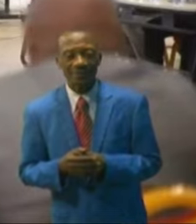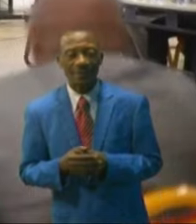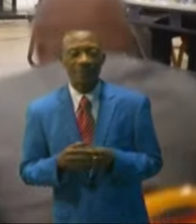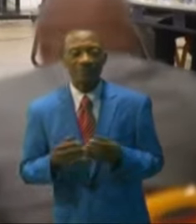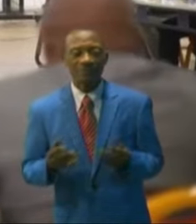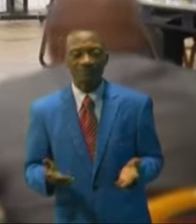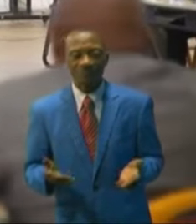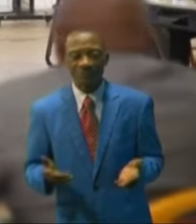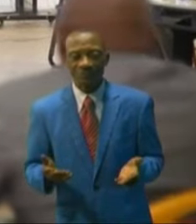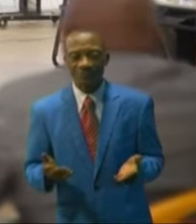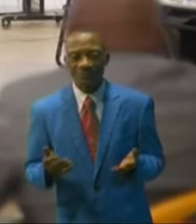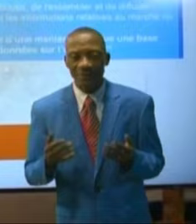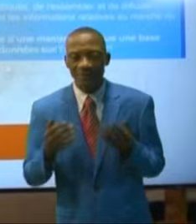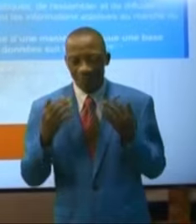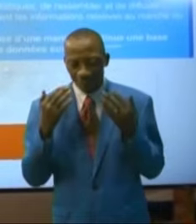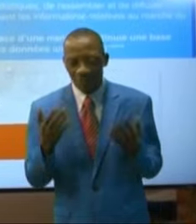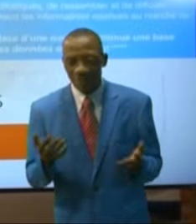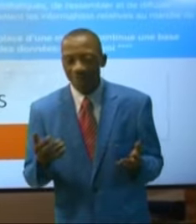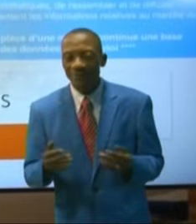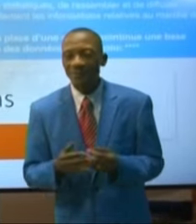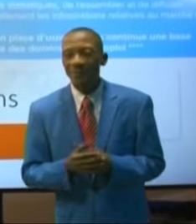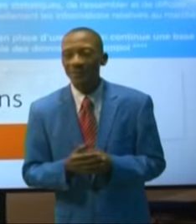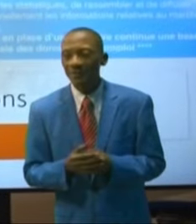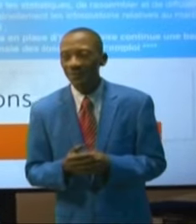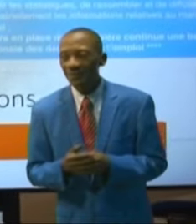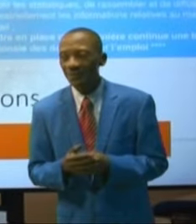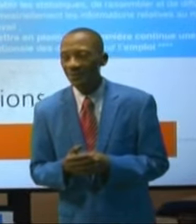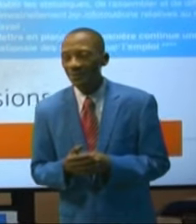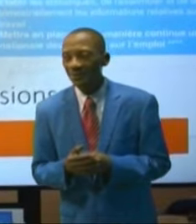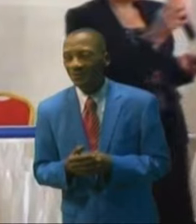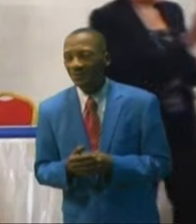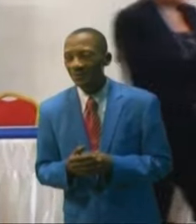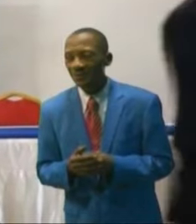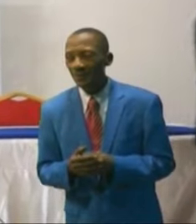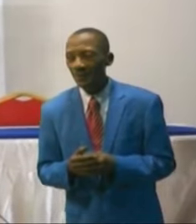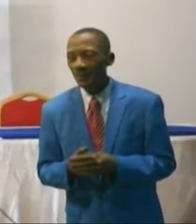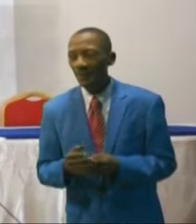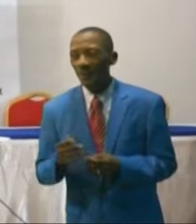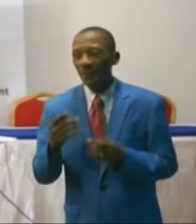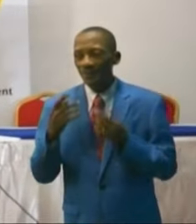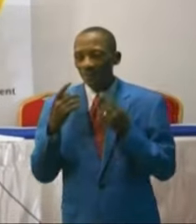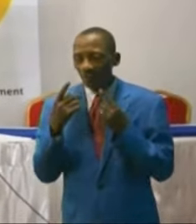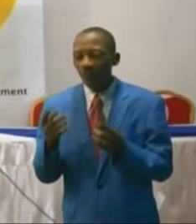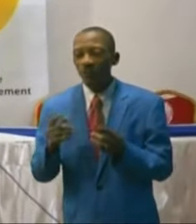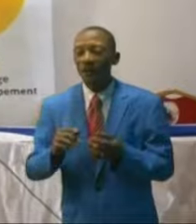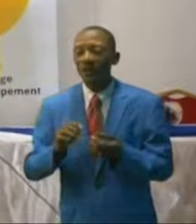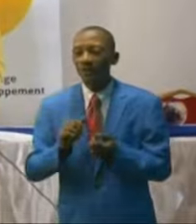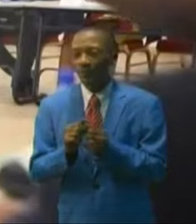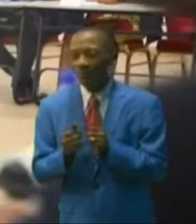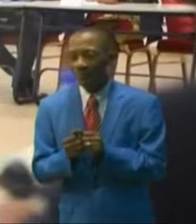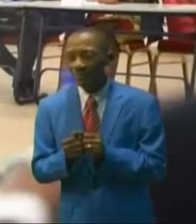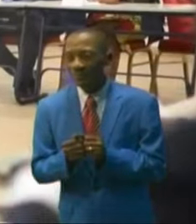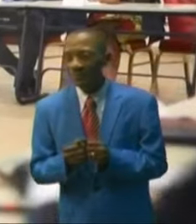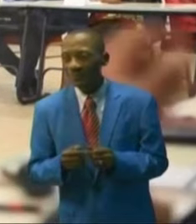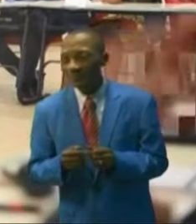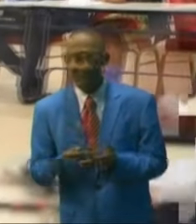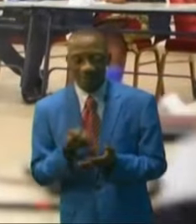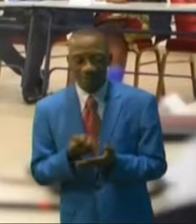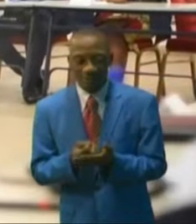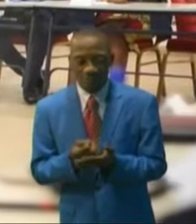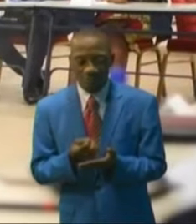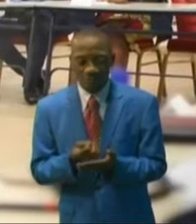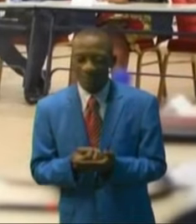d'emploi, c'est autour de ces thèmes que se tiennent à Lubumbashi, province du Haut-Katanga, les assises des remises à niveau dans les